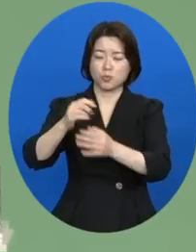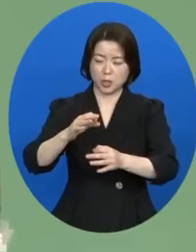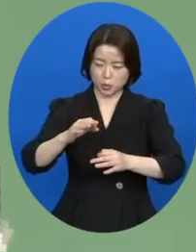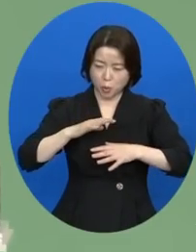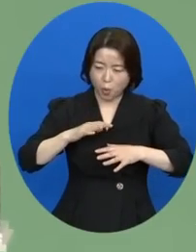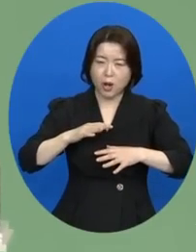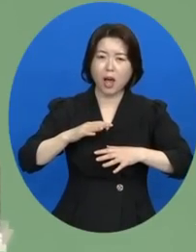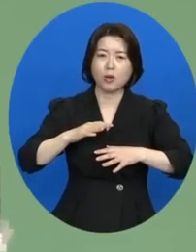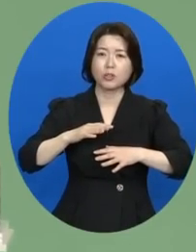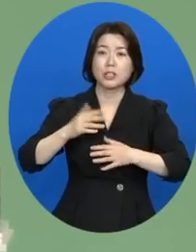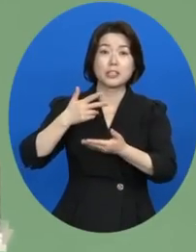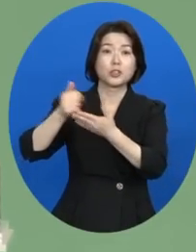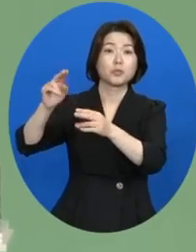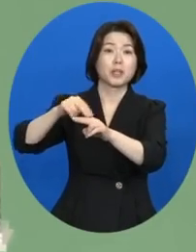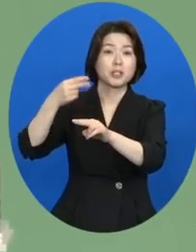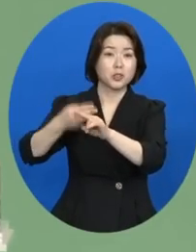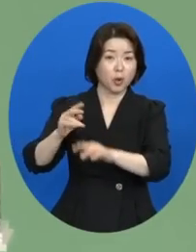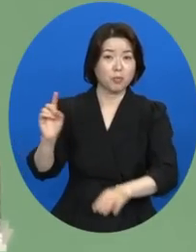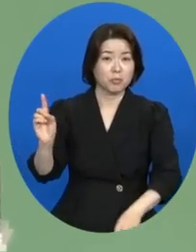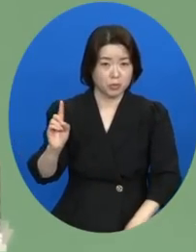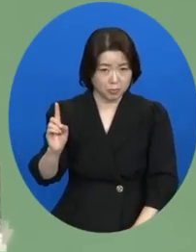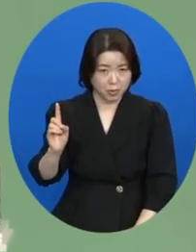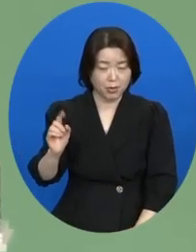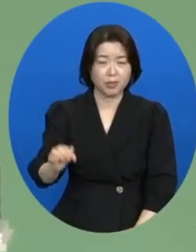선물은 결코